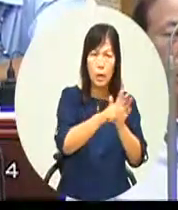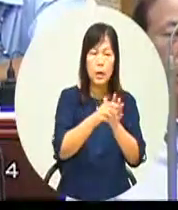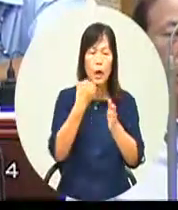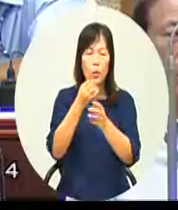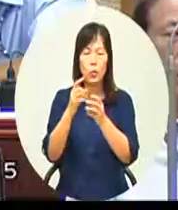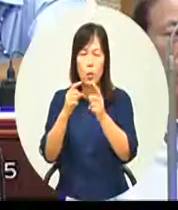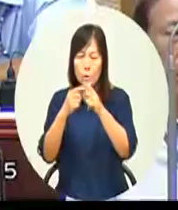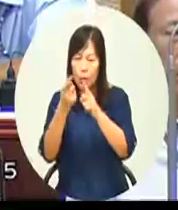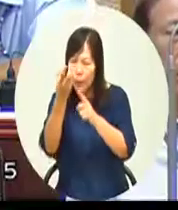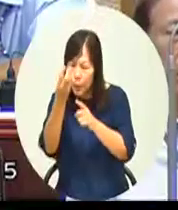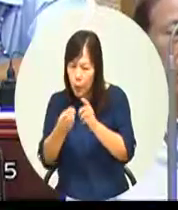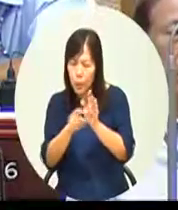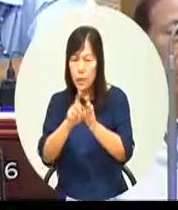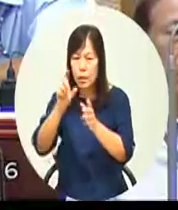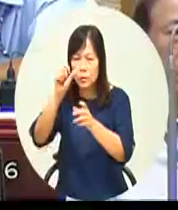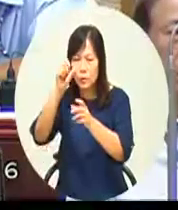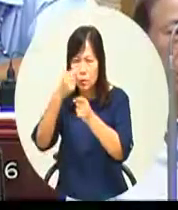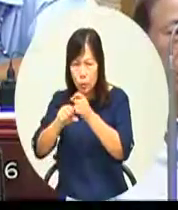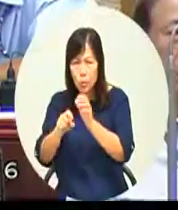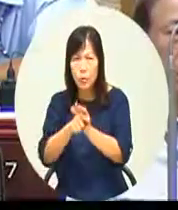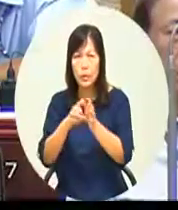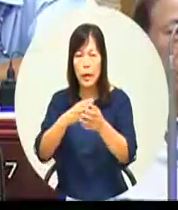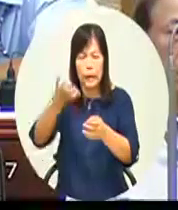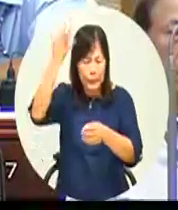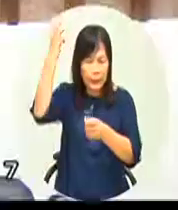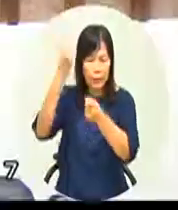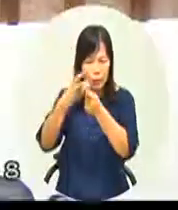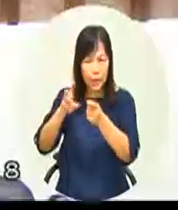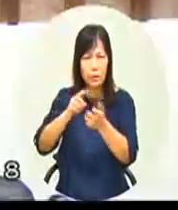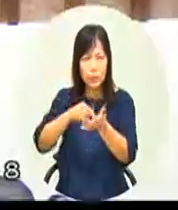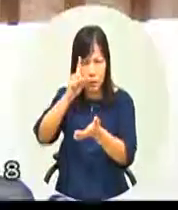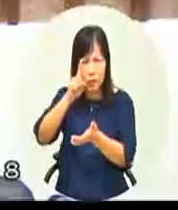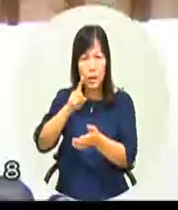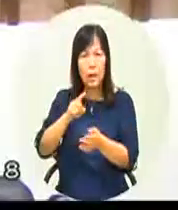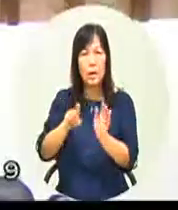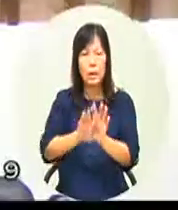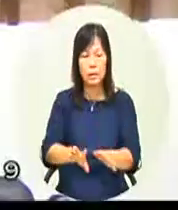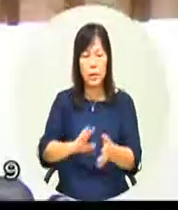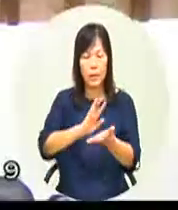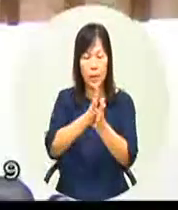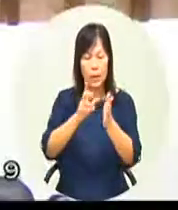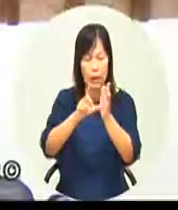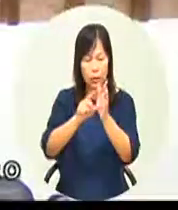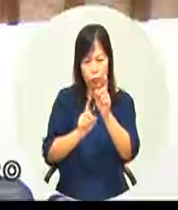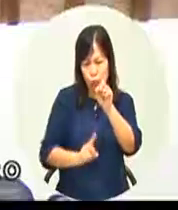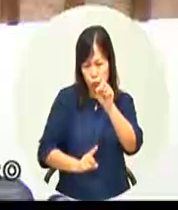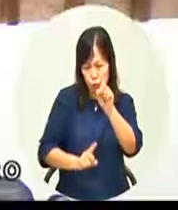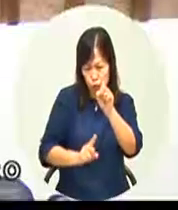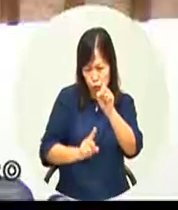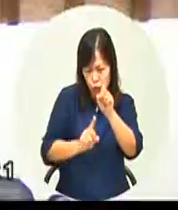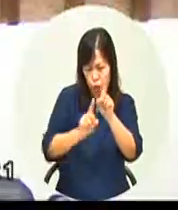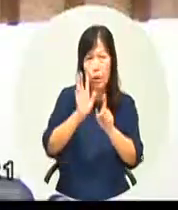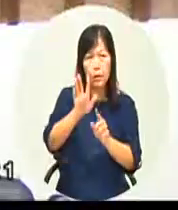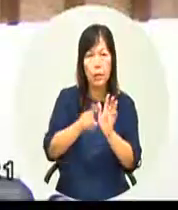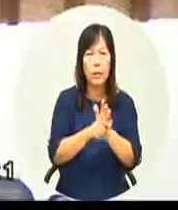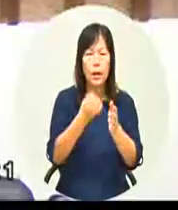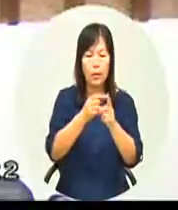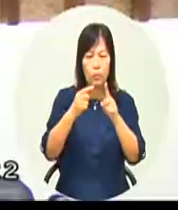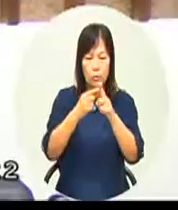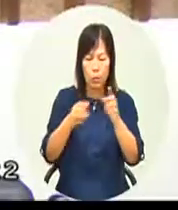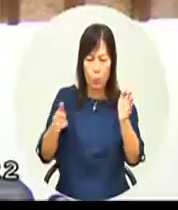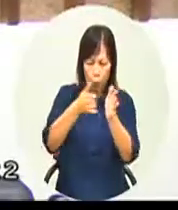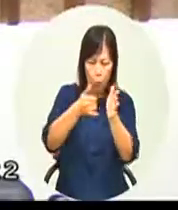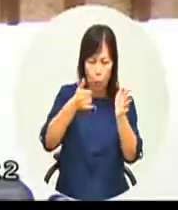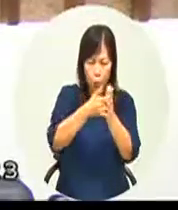话是15分钟一班。 哦，以前是30分才一班嘛， 以前30分班， 所以你把那个间距拉近了，就会比较多人坐嘛，